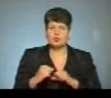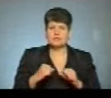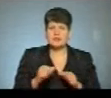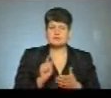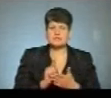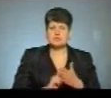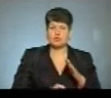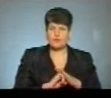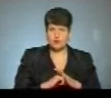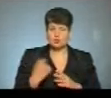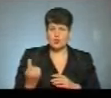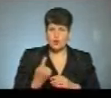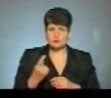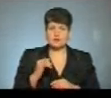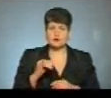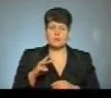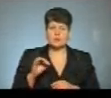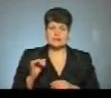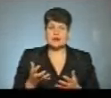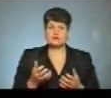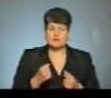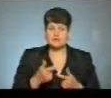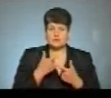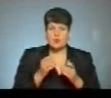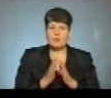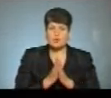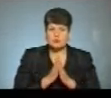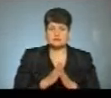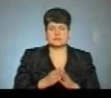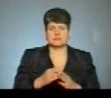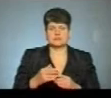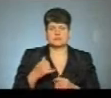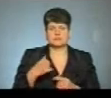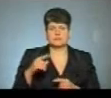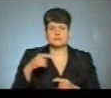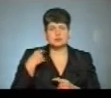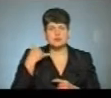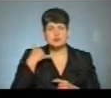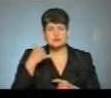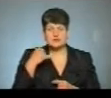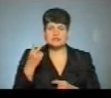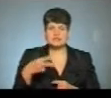фонду в області Ігоря Москалика, для отримання інформації просять звертатись дистанційно за номером телефону